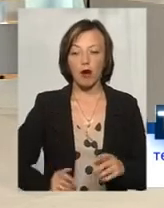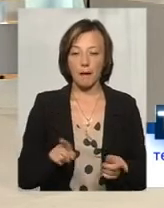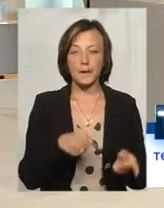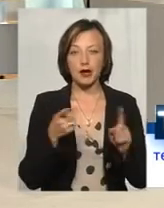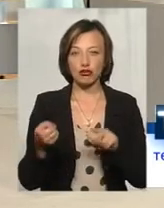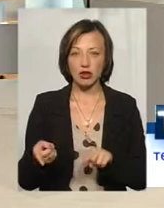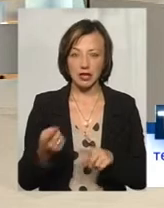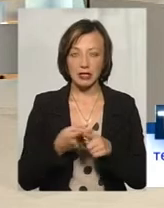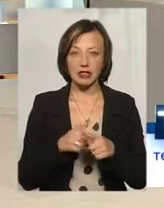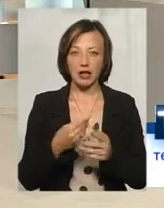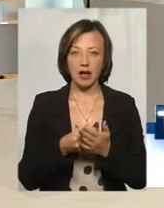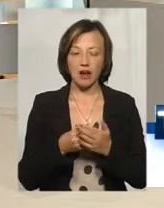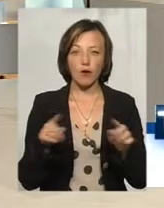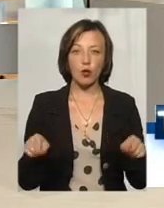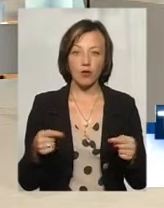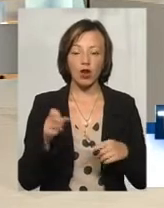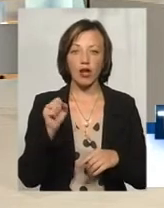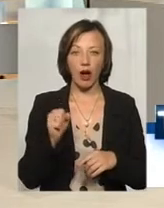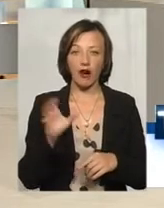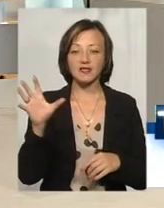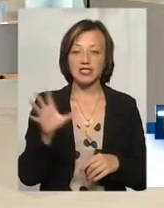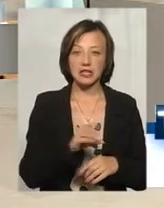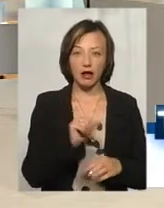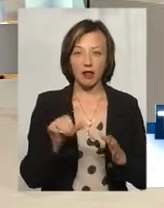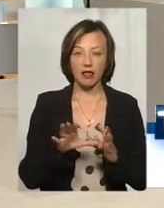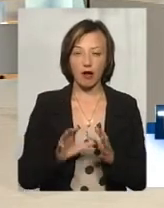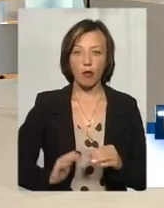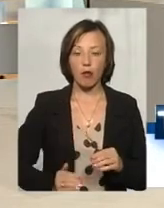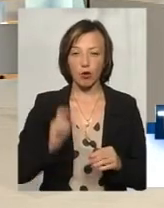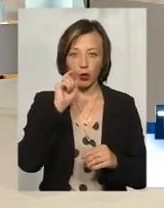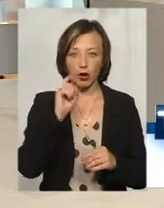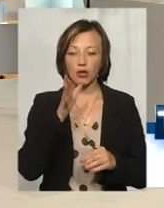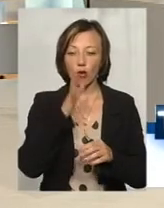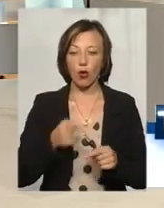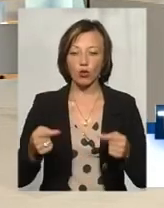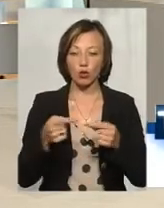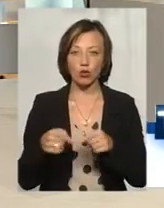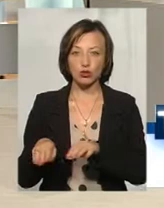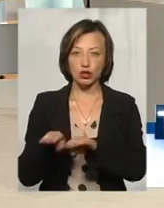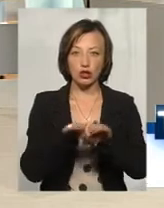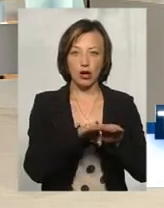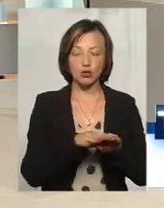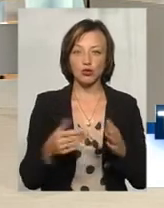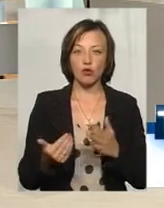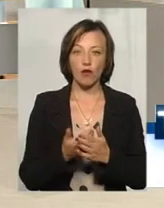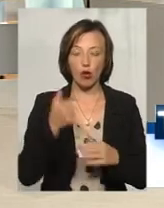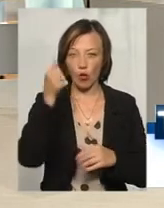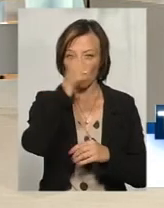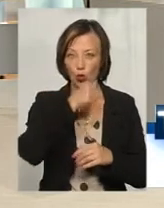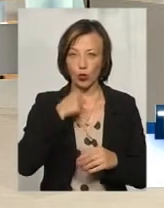стимулюючі тарифоутворення, а всі енергокомпанії України одночасно з нового бюджетного